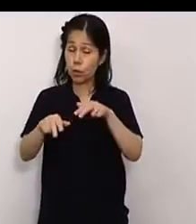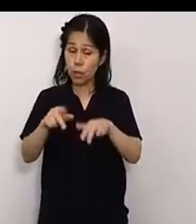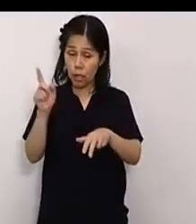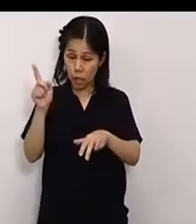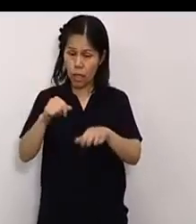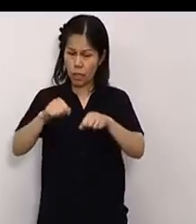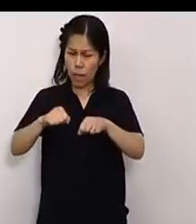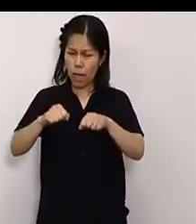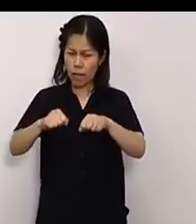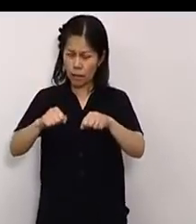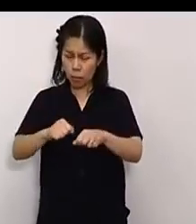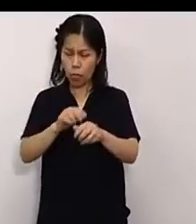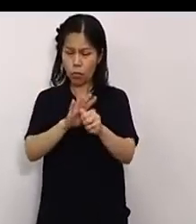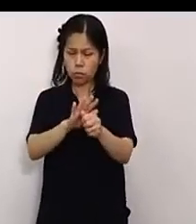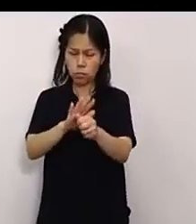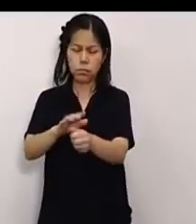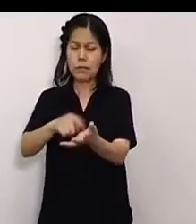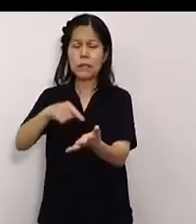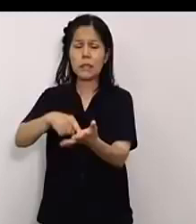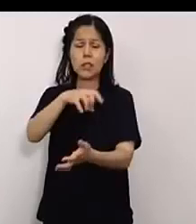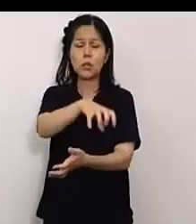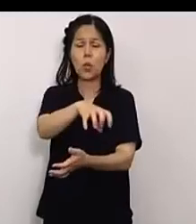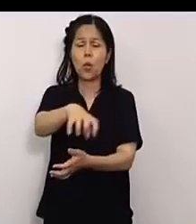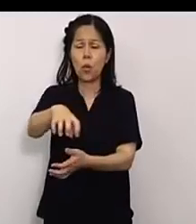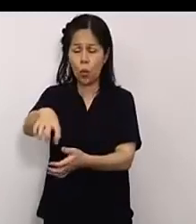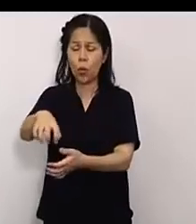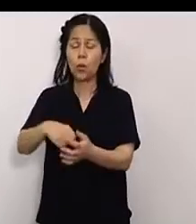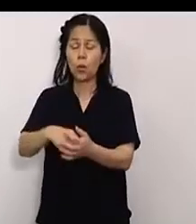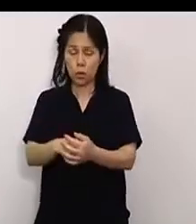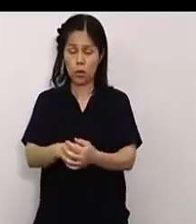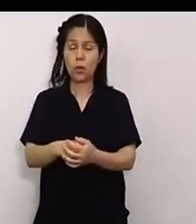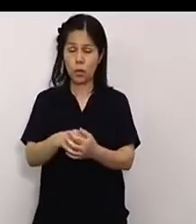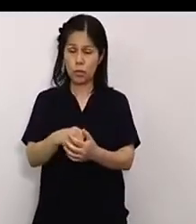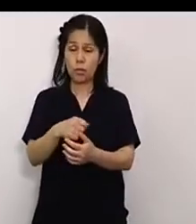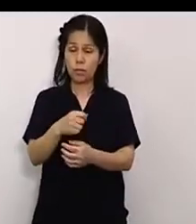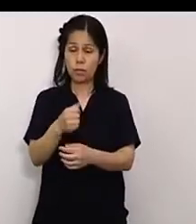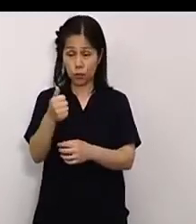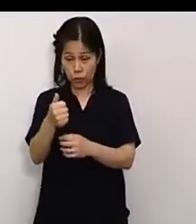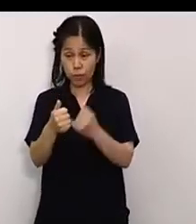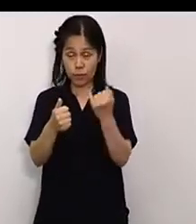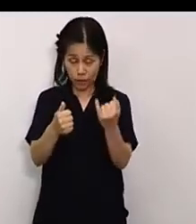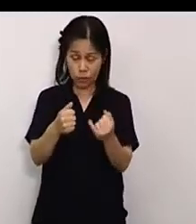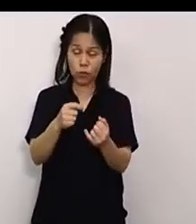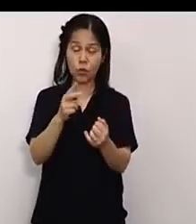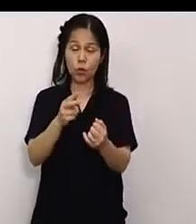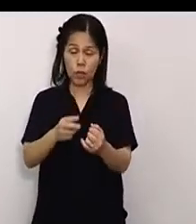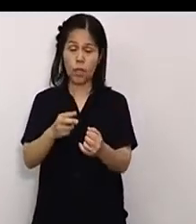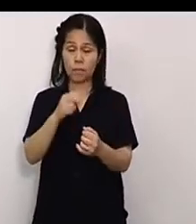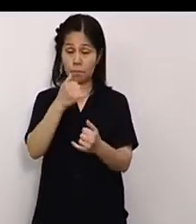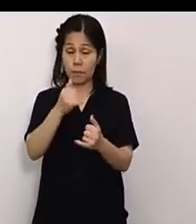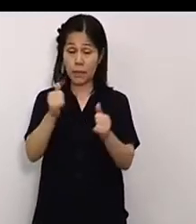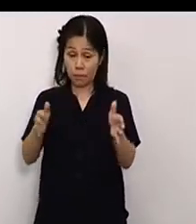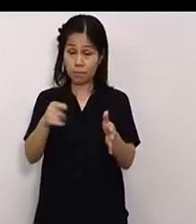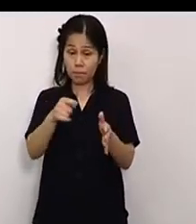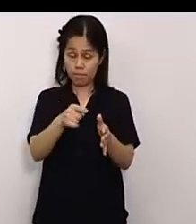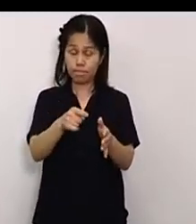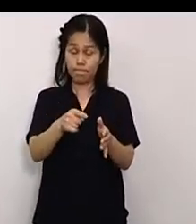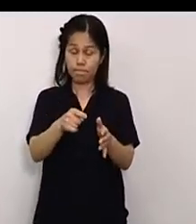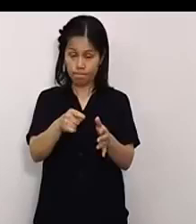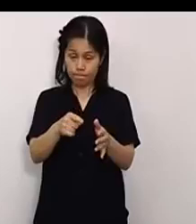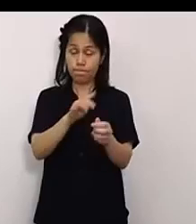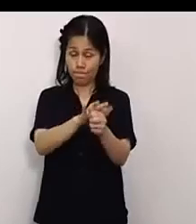張っても手の届かない、目の届かないところには、六郷さんやその吉崎さんのような方々が本当に手足をね、こう